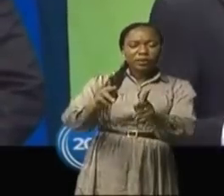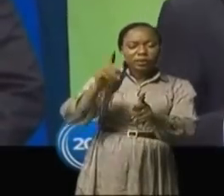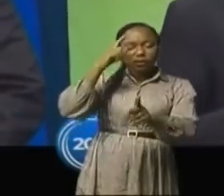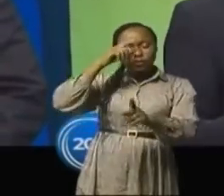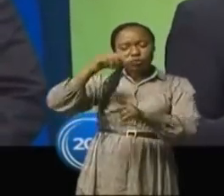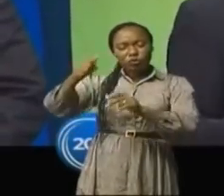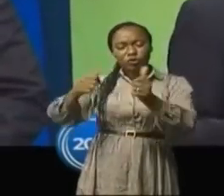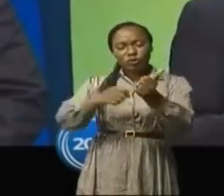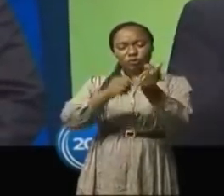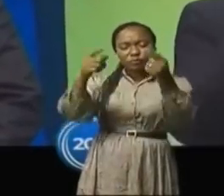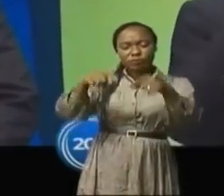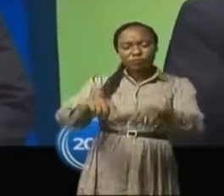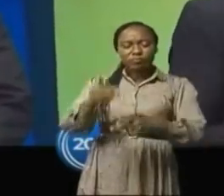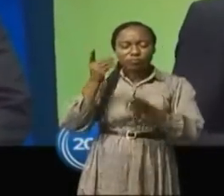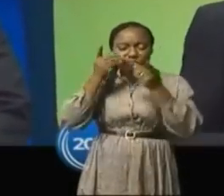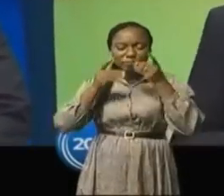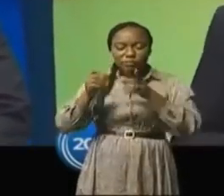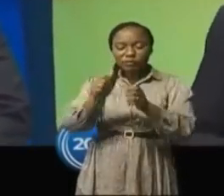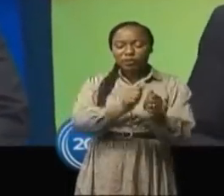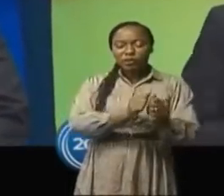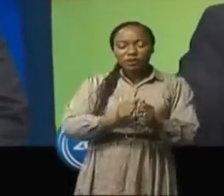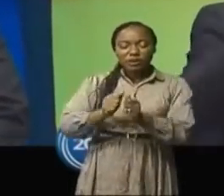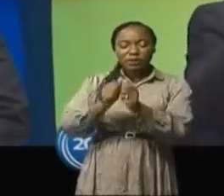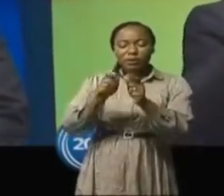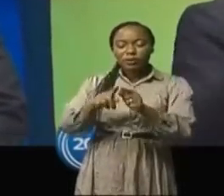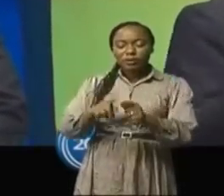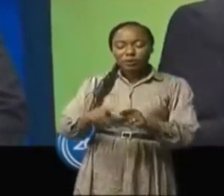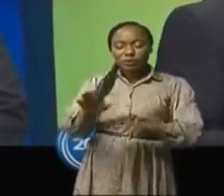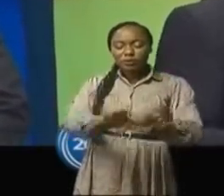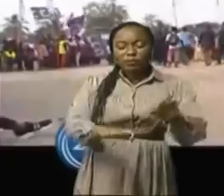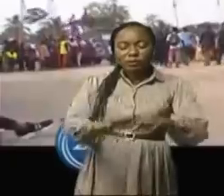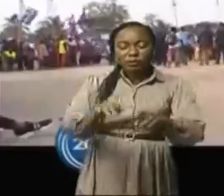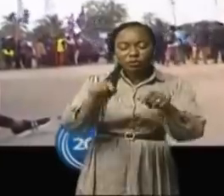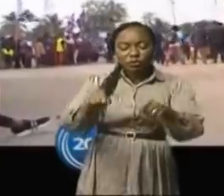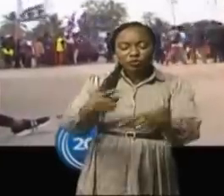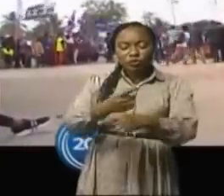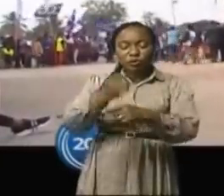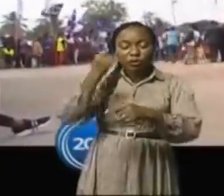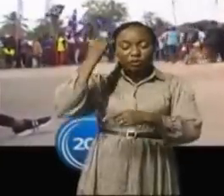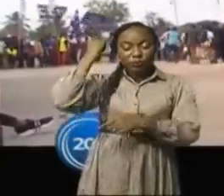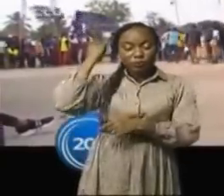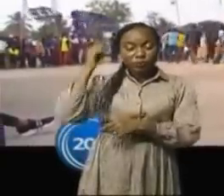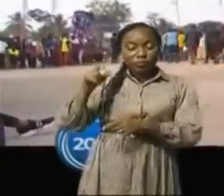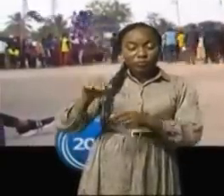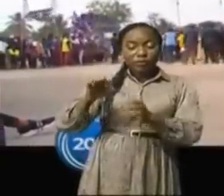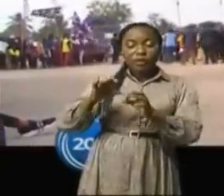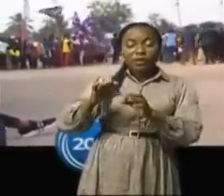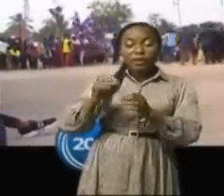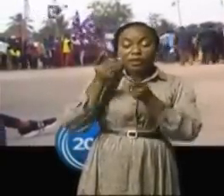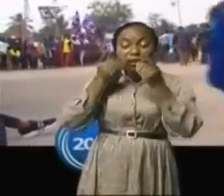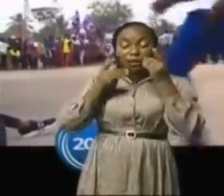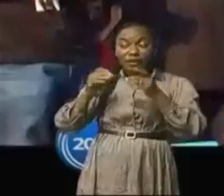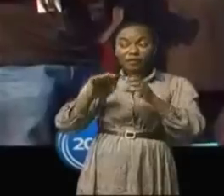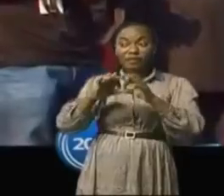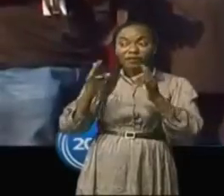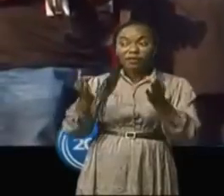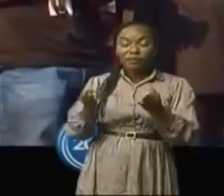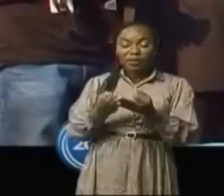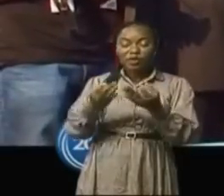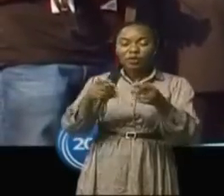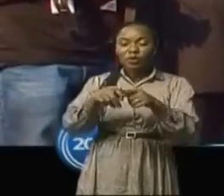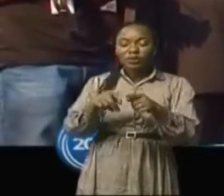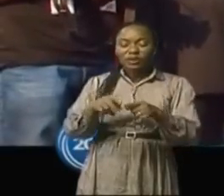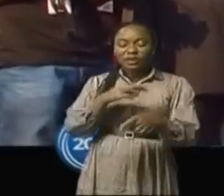périples de Patrice Emery Lumumba à travers le pays. Le deuil familial étant fait, la